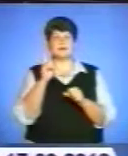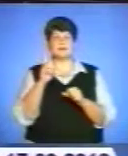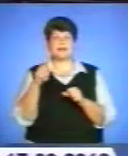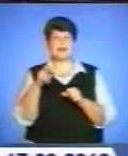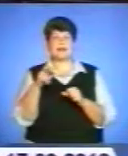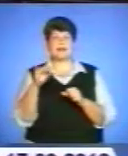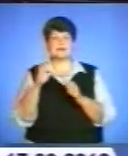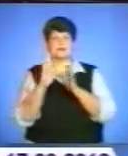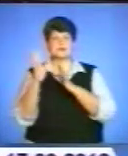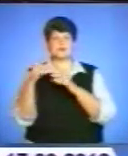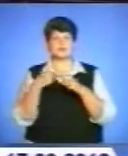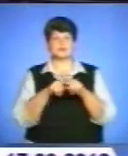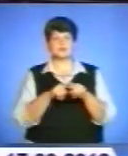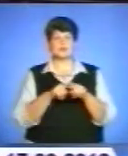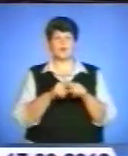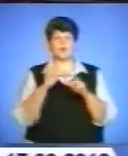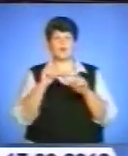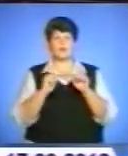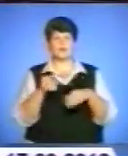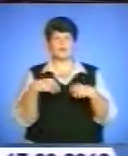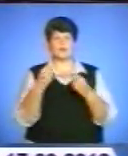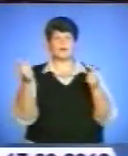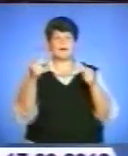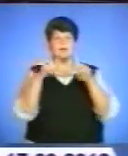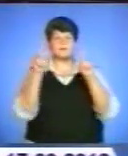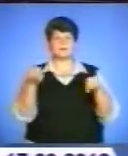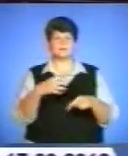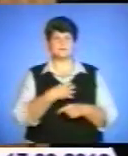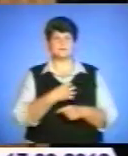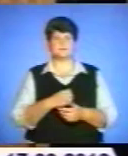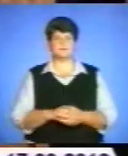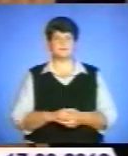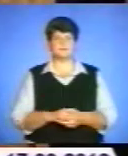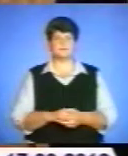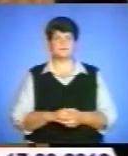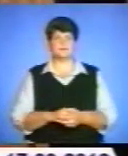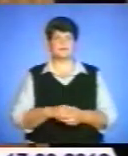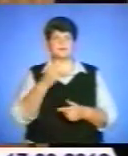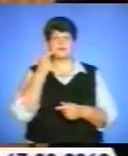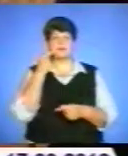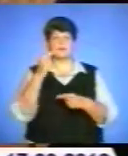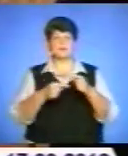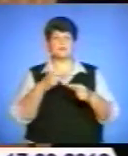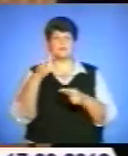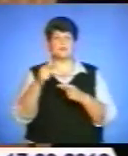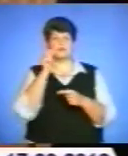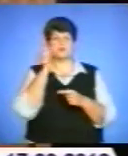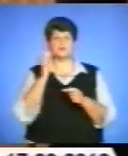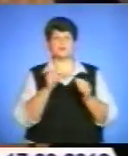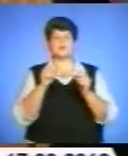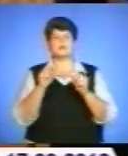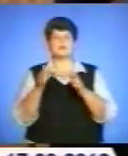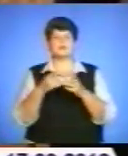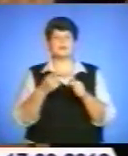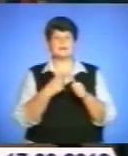коледжу нагородили грамотами та відзнаками. Репортаж наших кореспондентів. Споконвіку українську землю називають країною